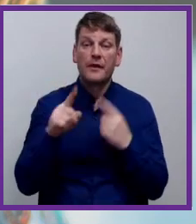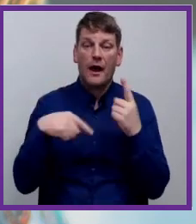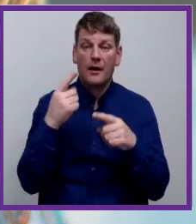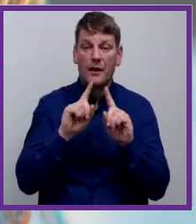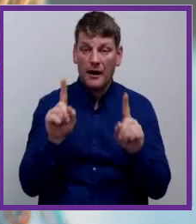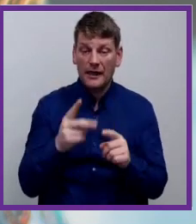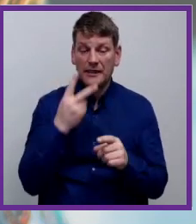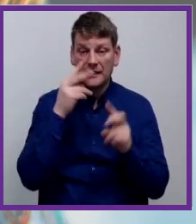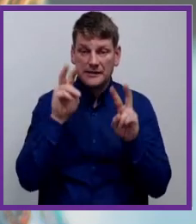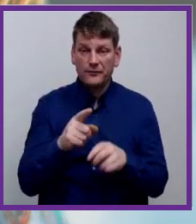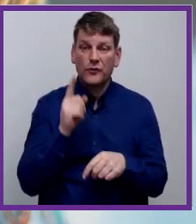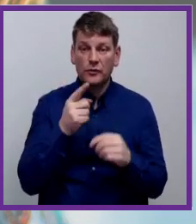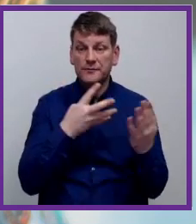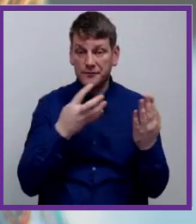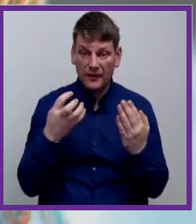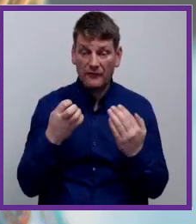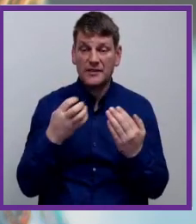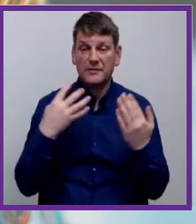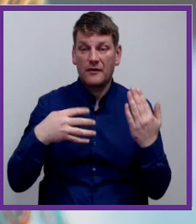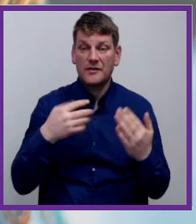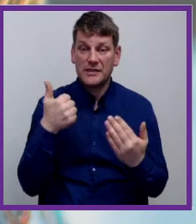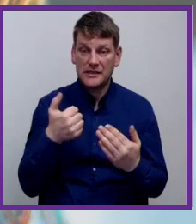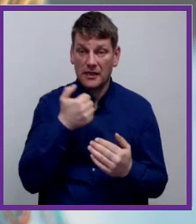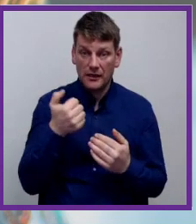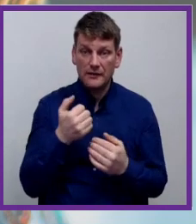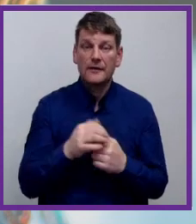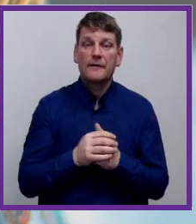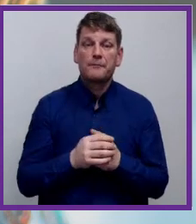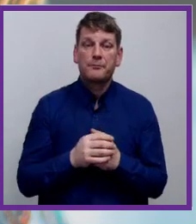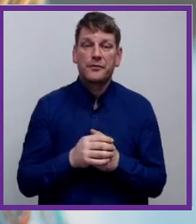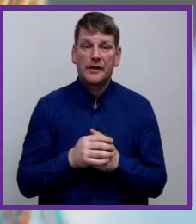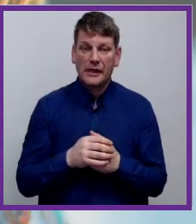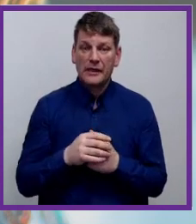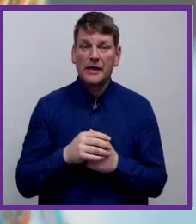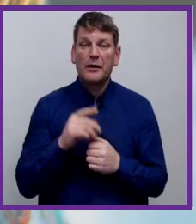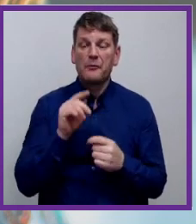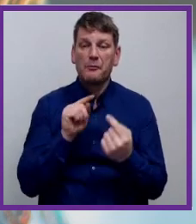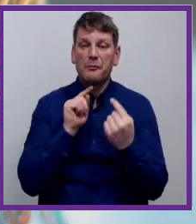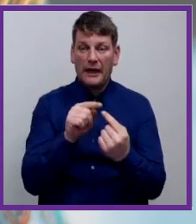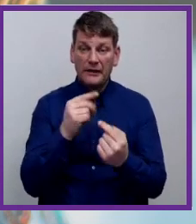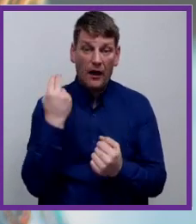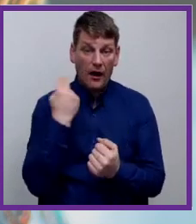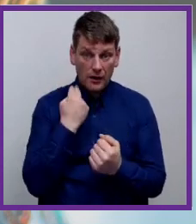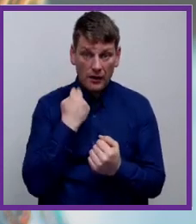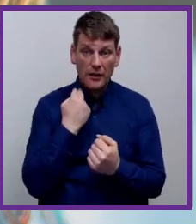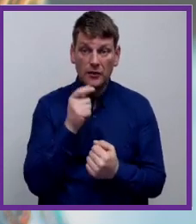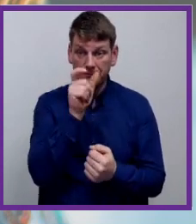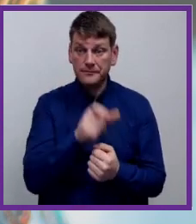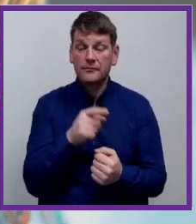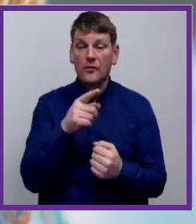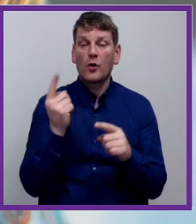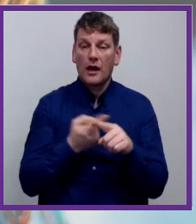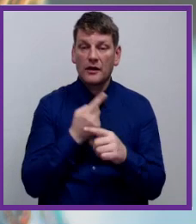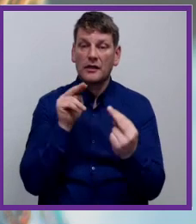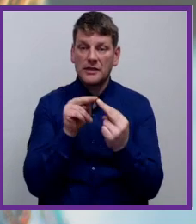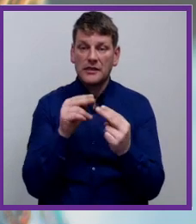jau 1996. gadā Vingrovs pret apvienoto karalisti, kurā atkal jau